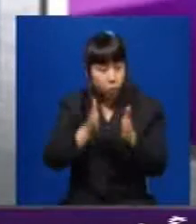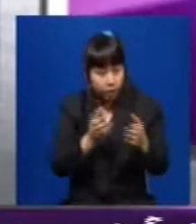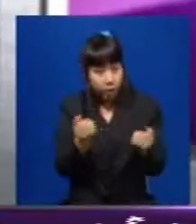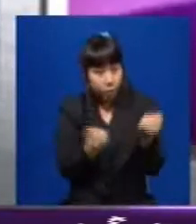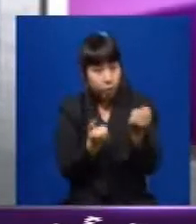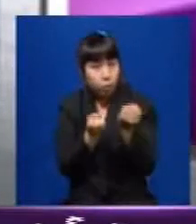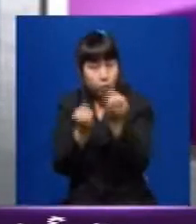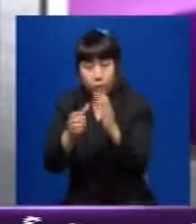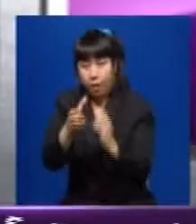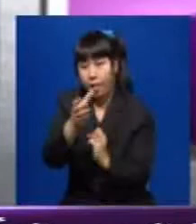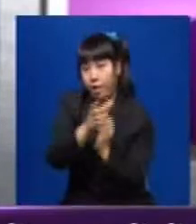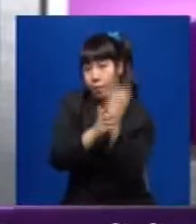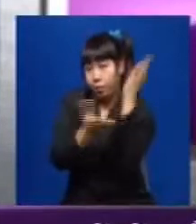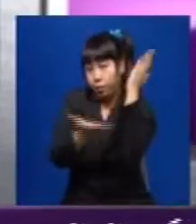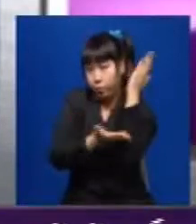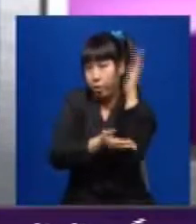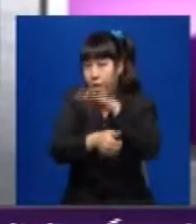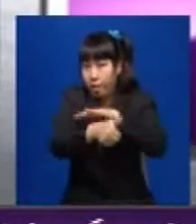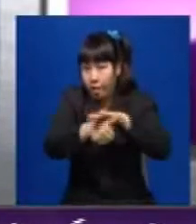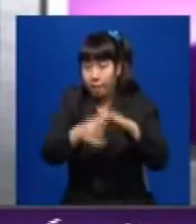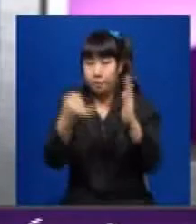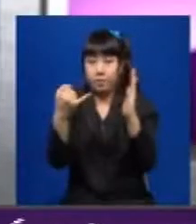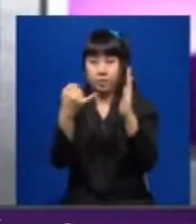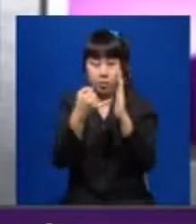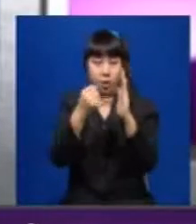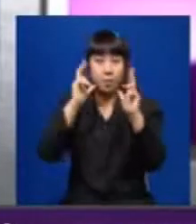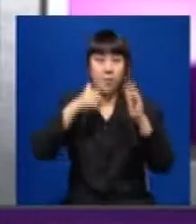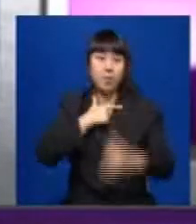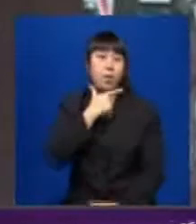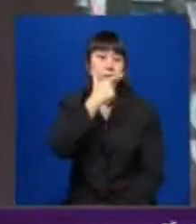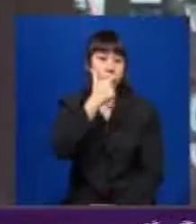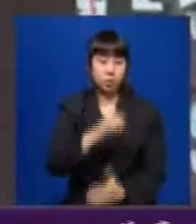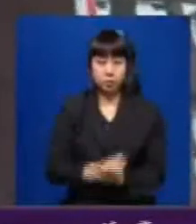ถูกลักลอบตัดในพื้นที่อำเภอปายจังหวัดแม่ฮ่องสอน